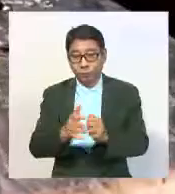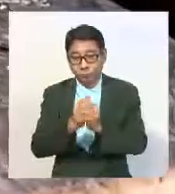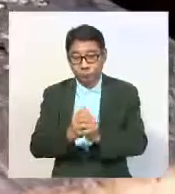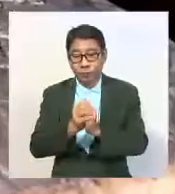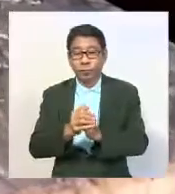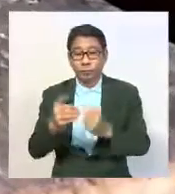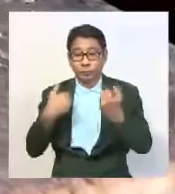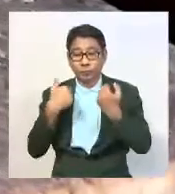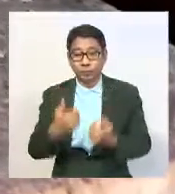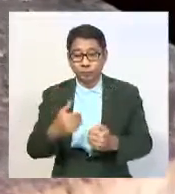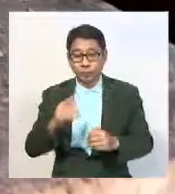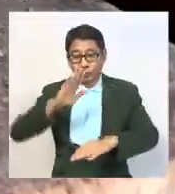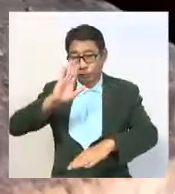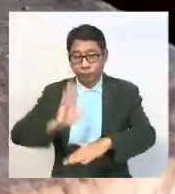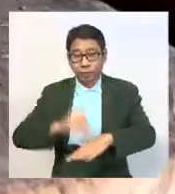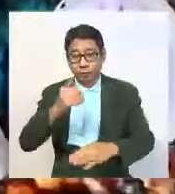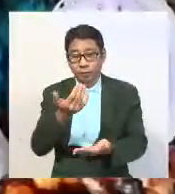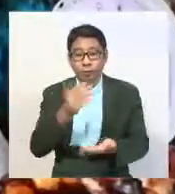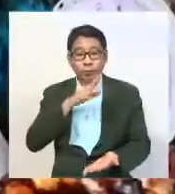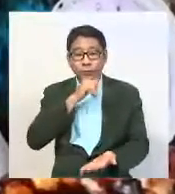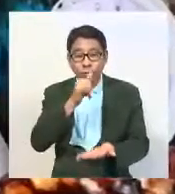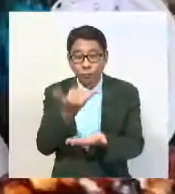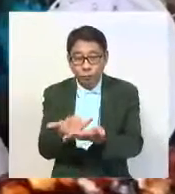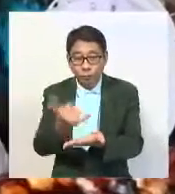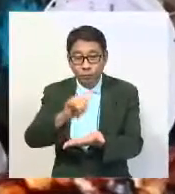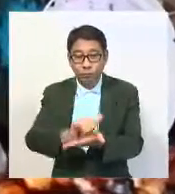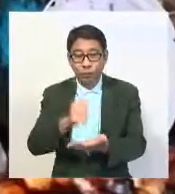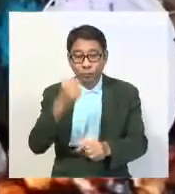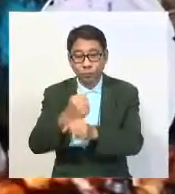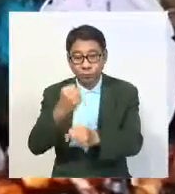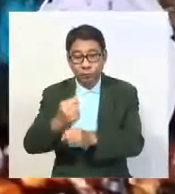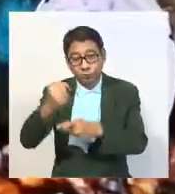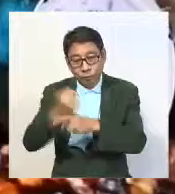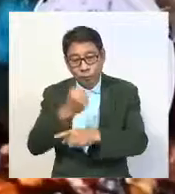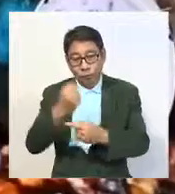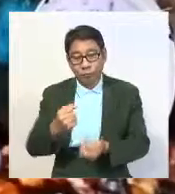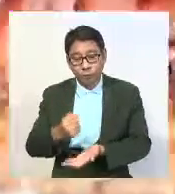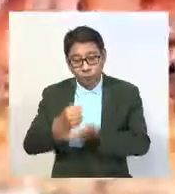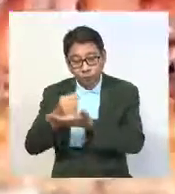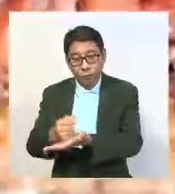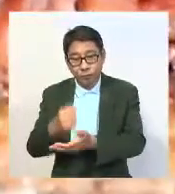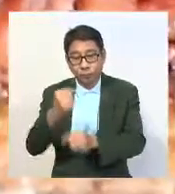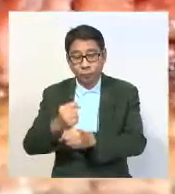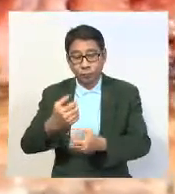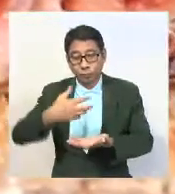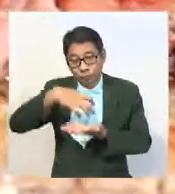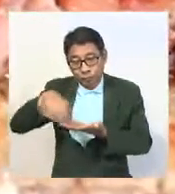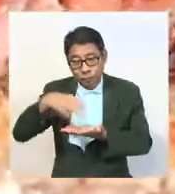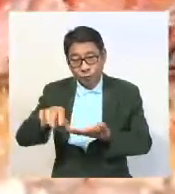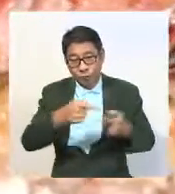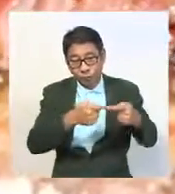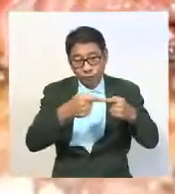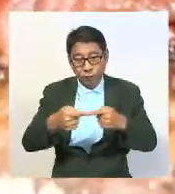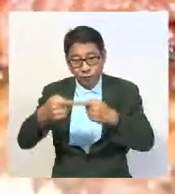ชื่อซุ่นซึ่งมีความสามารถในการย่างหมูเข้ามาทำงานพร้อมกับการฝึกฝนผู้ช่วยขึ้นจนเกิดการถ่ายทอดจากรุ่นสู่รุ่น